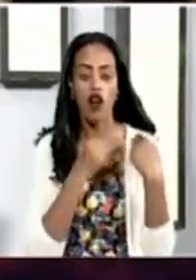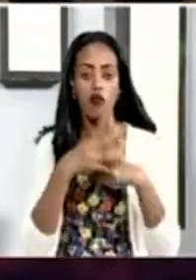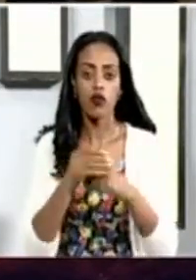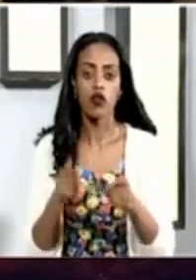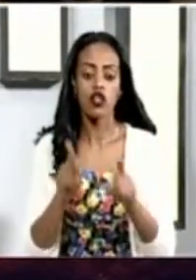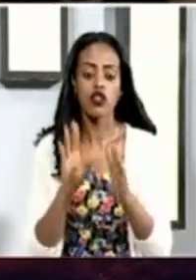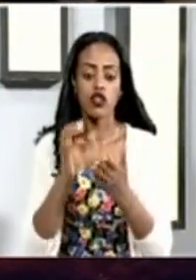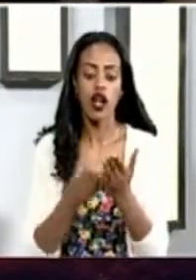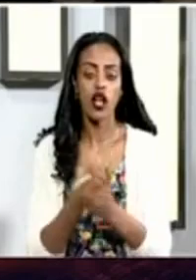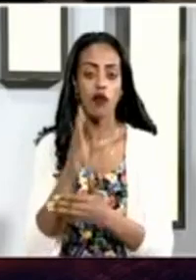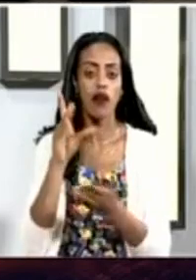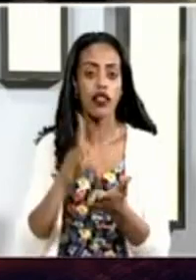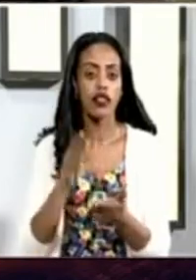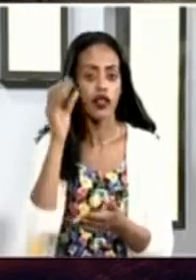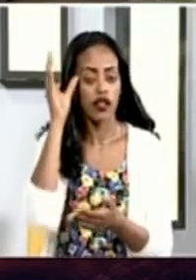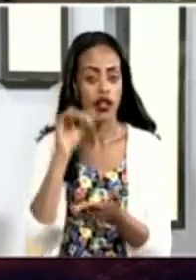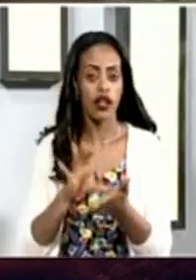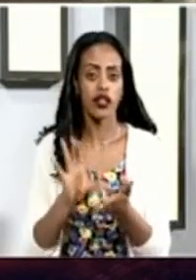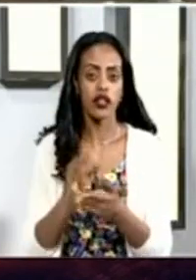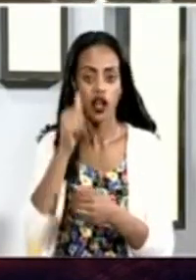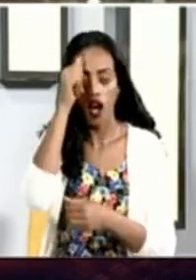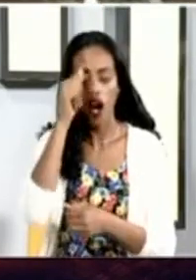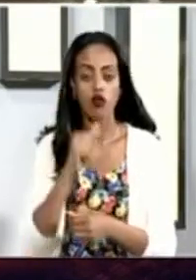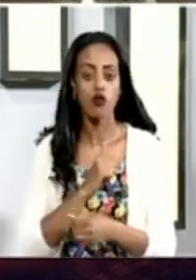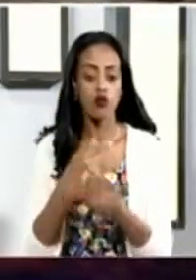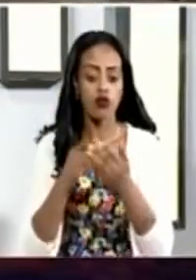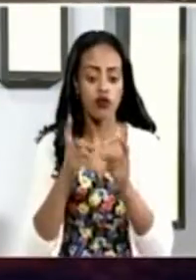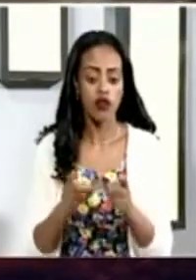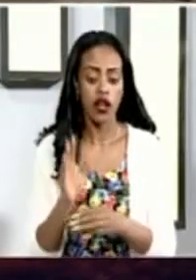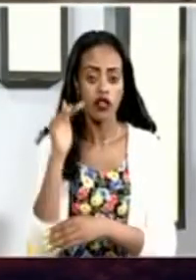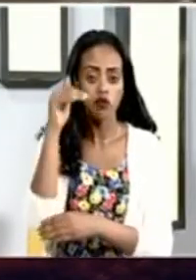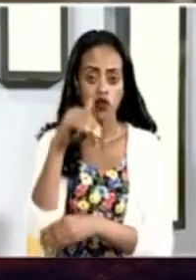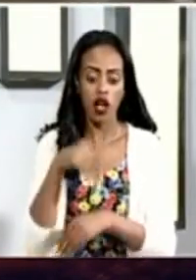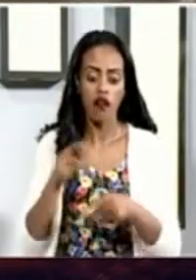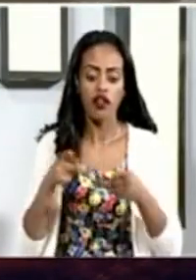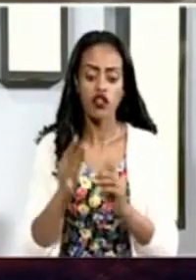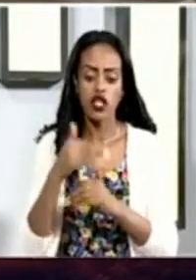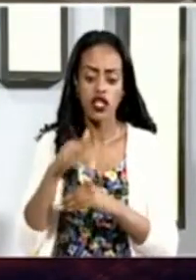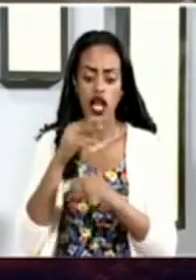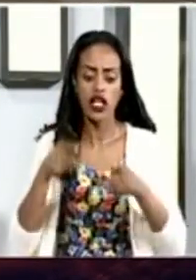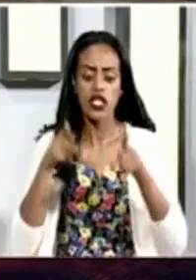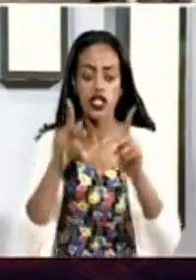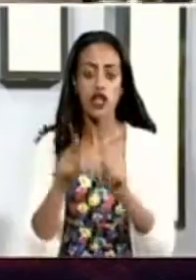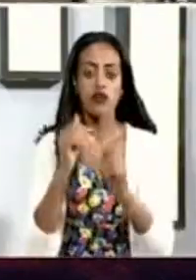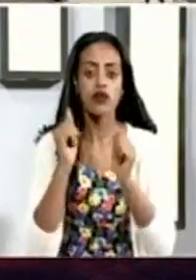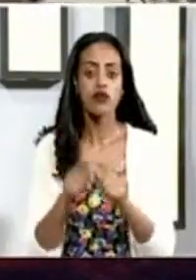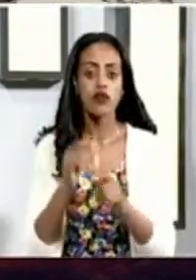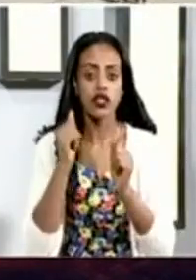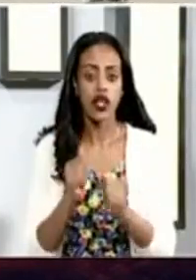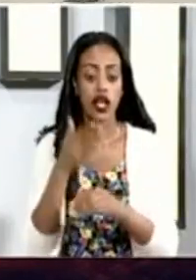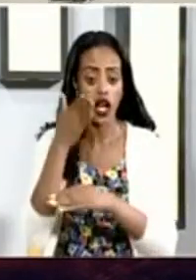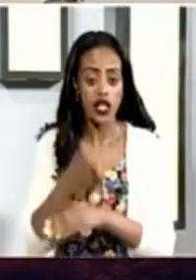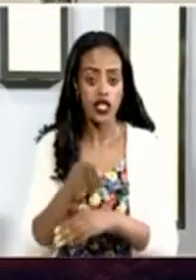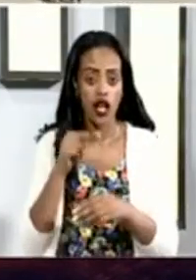حرشان لمعت قطرن تگراي دكتور اتنكوت مزغو بوغنم فريات مشلا اب حرشا زل على زلا كمص خمز خل بمغلط